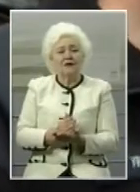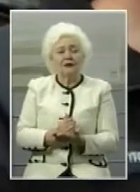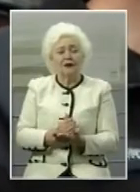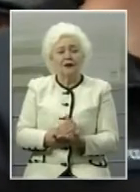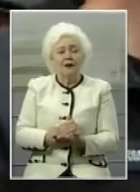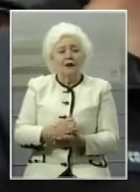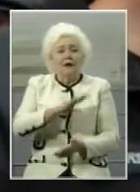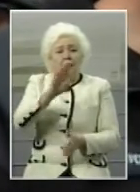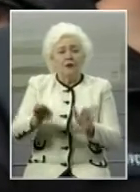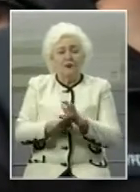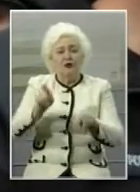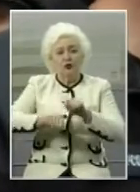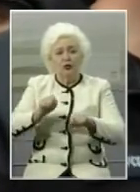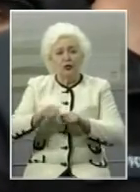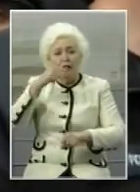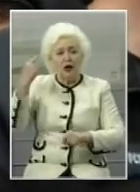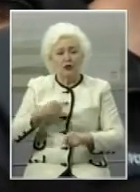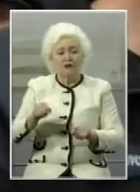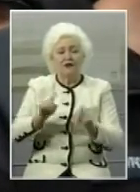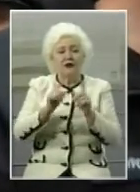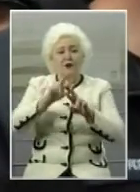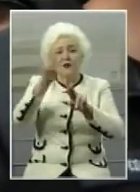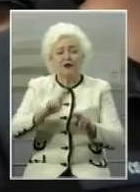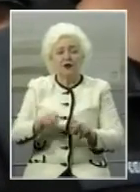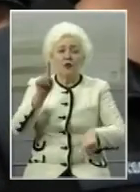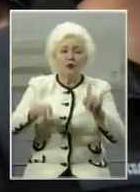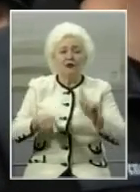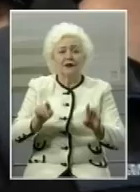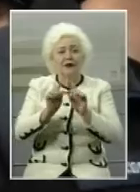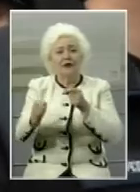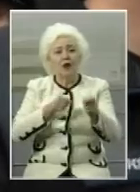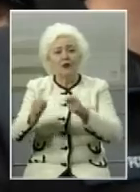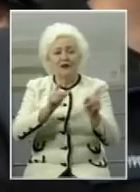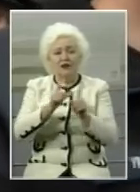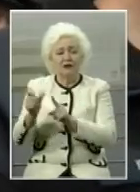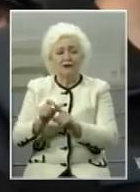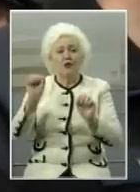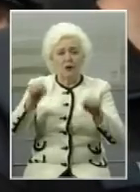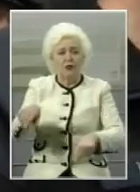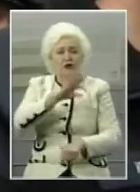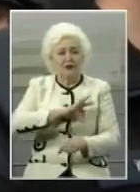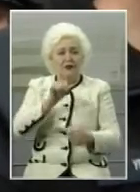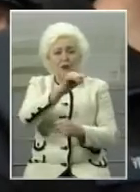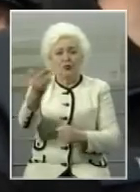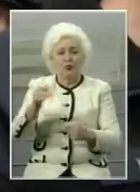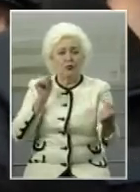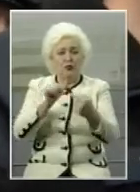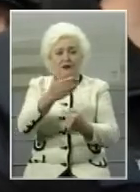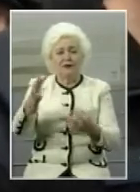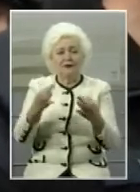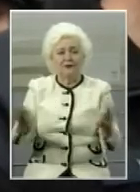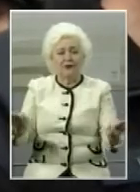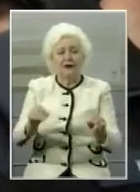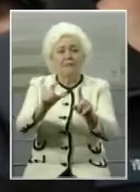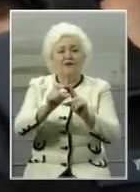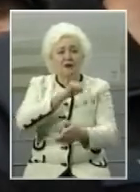під контролем Російської Федерації. Будь-яке необережне слово може бути використане проти їх звільнення. На цьому все.